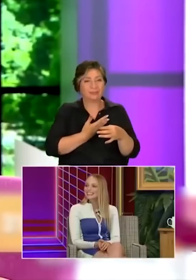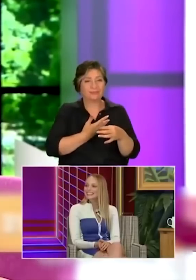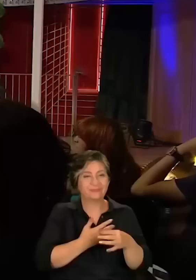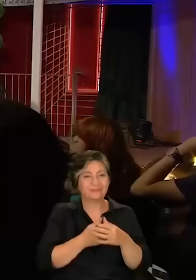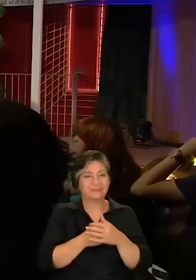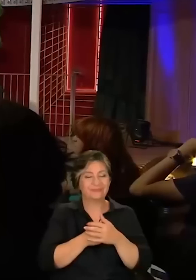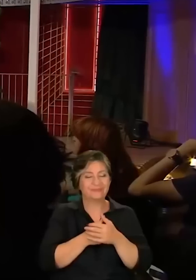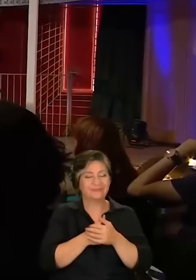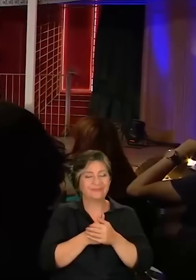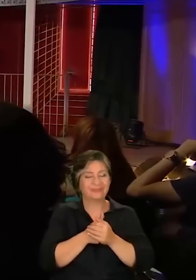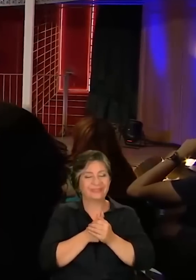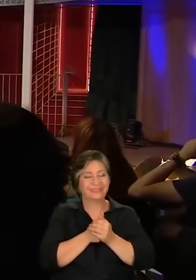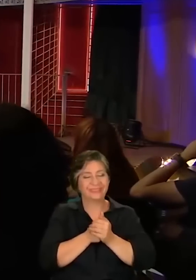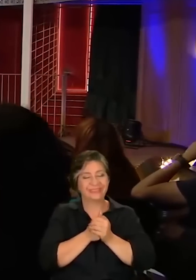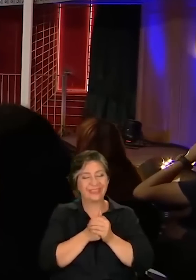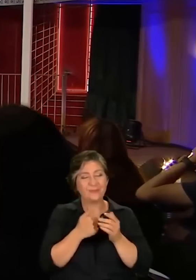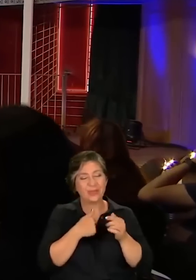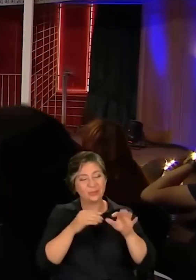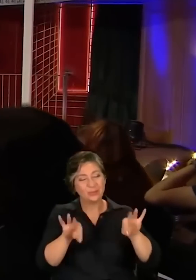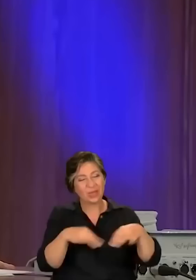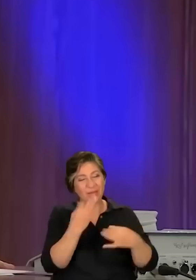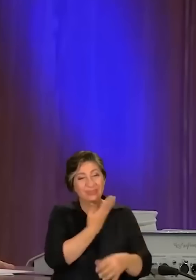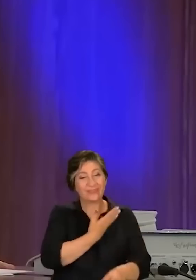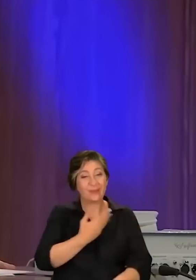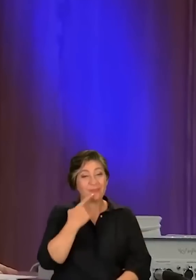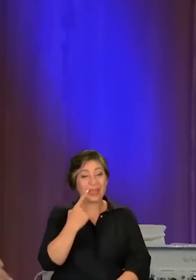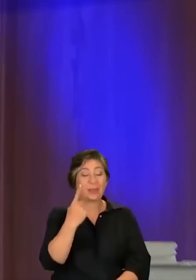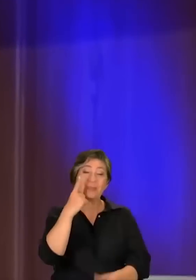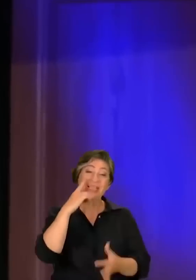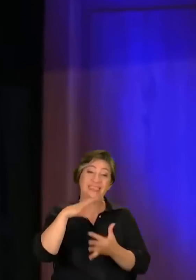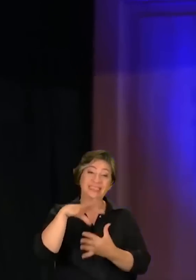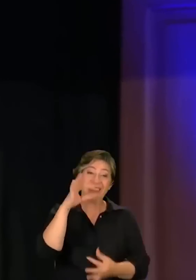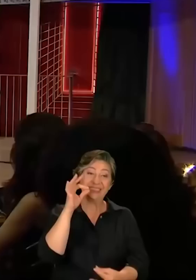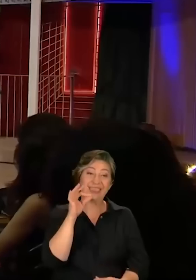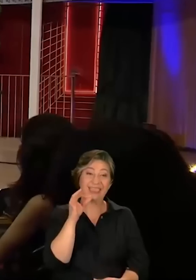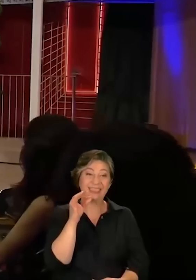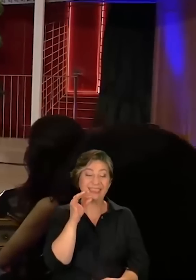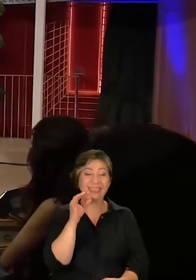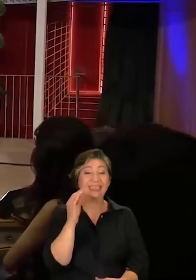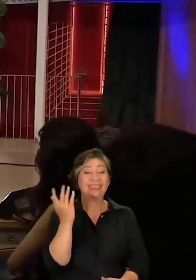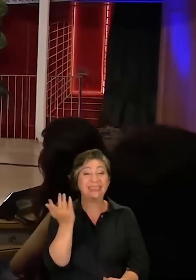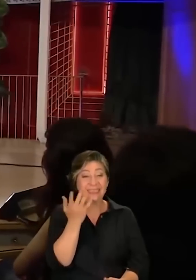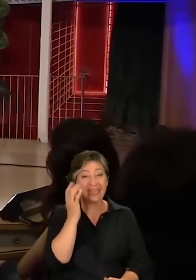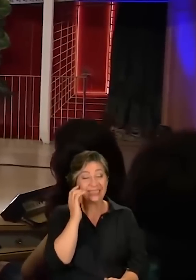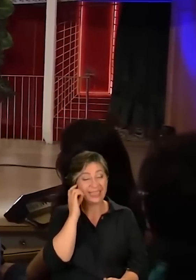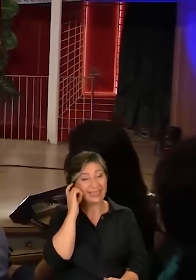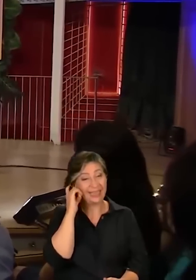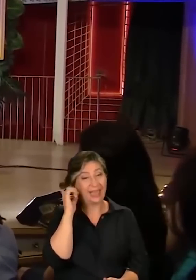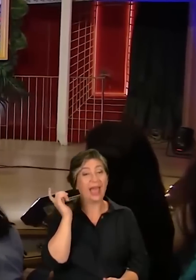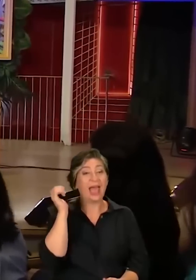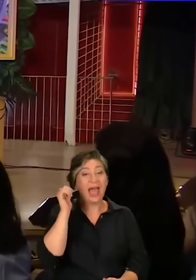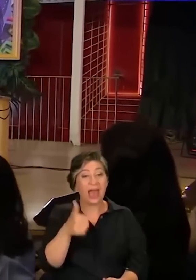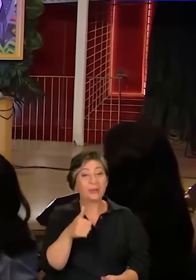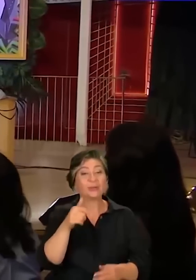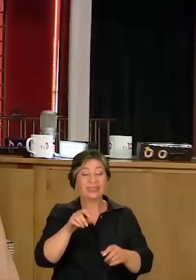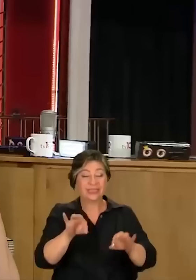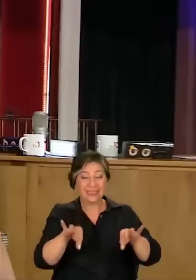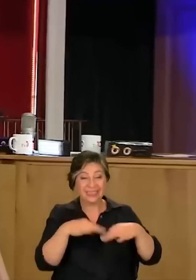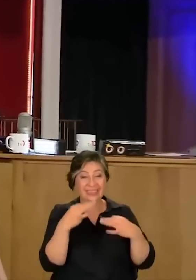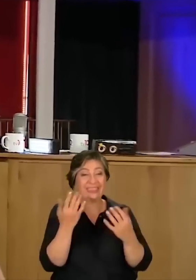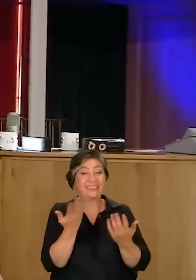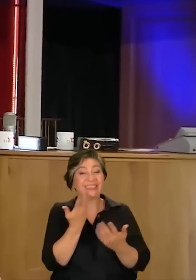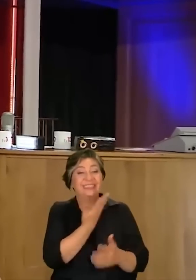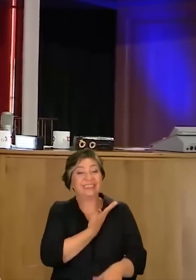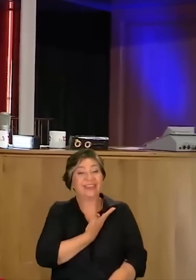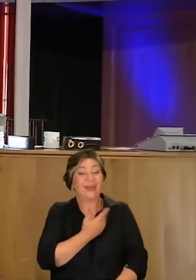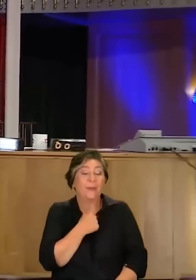Dur. Şimdi ben çorap severim derken bir insan zaten her gün hepimizin giydiği bir şeyi